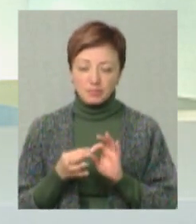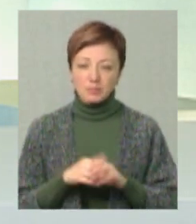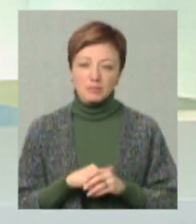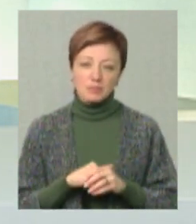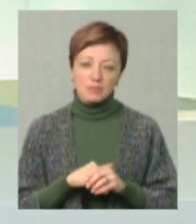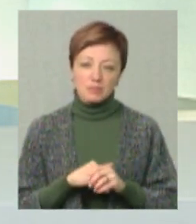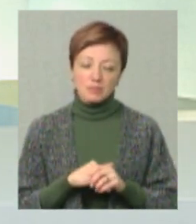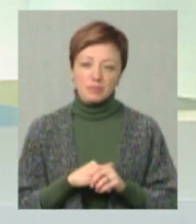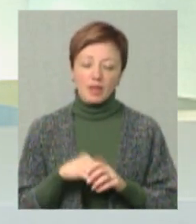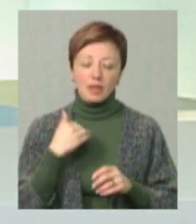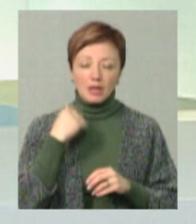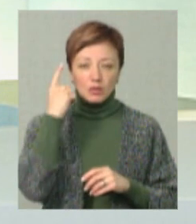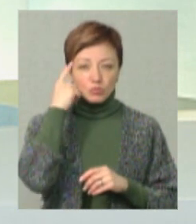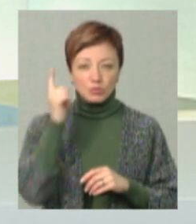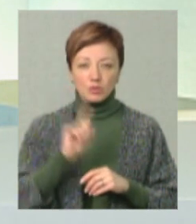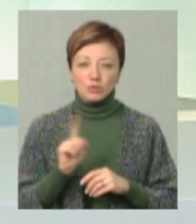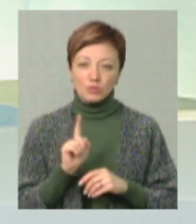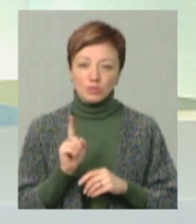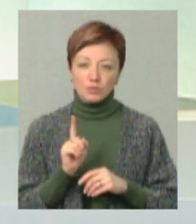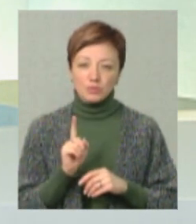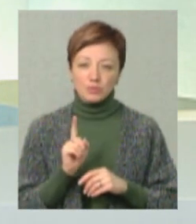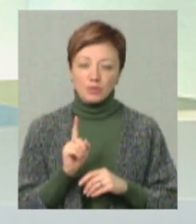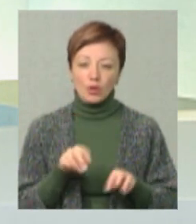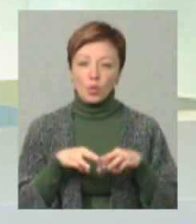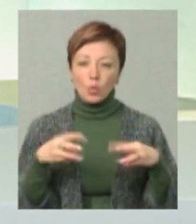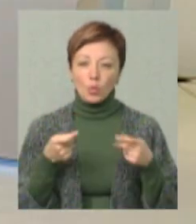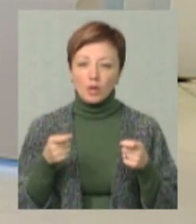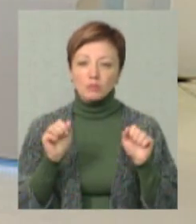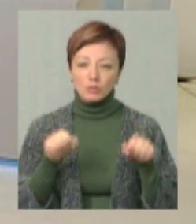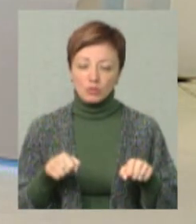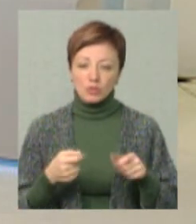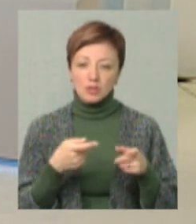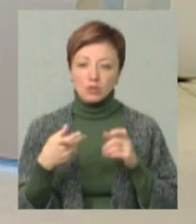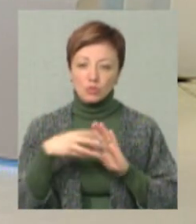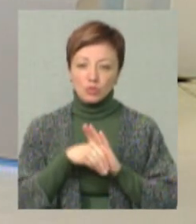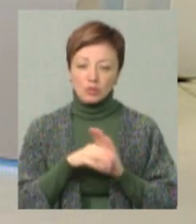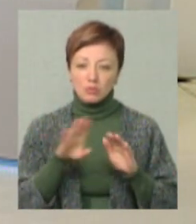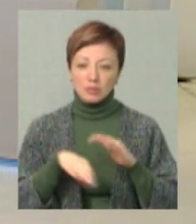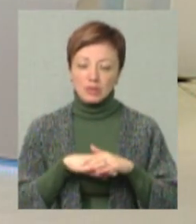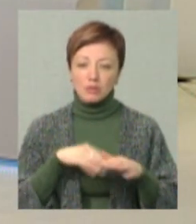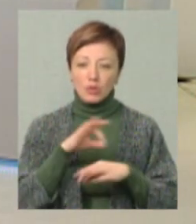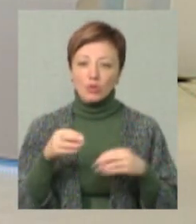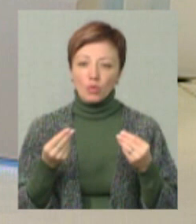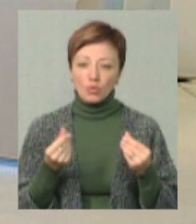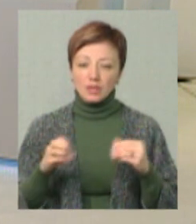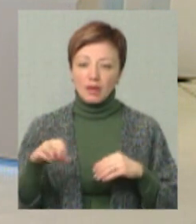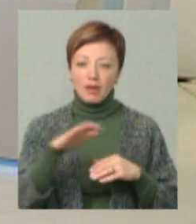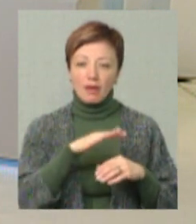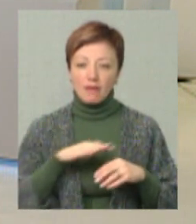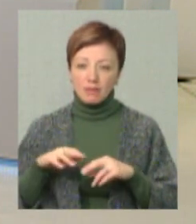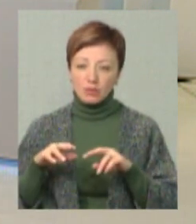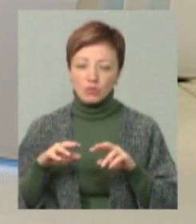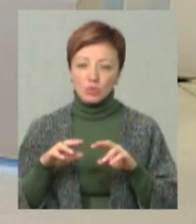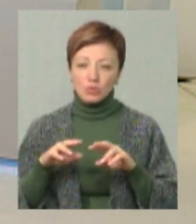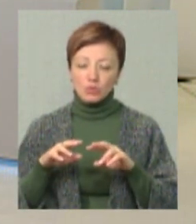складно. Я думаю, що уряд зможе залучити під такі проекти кошти з